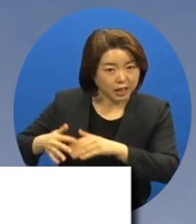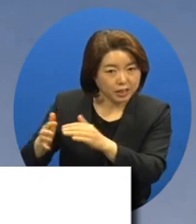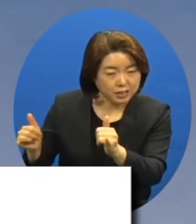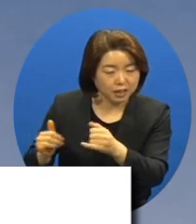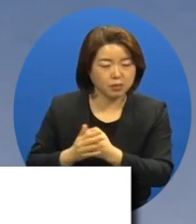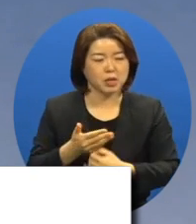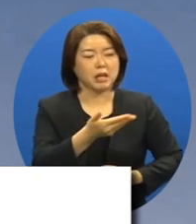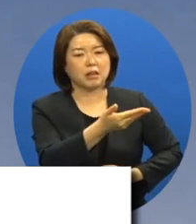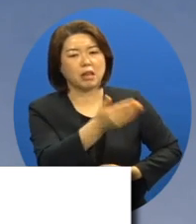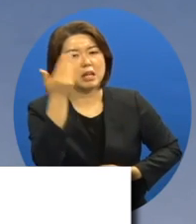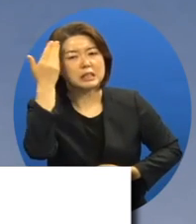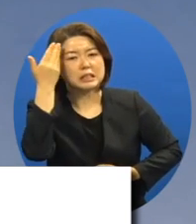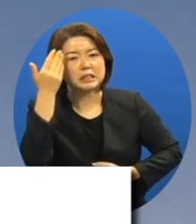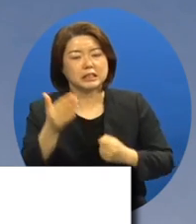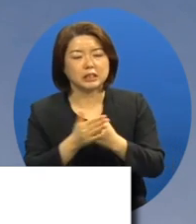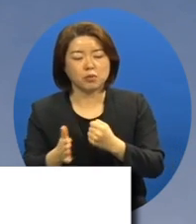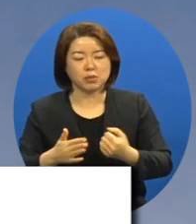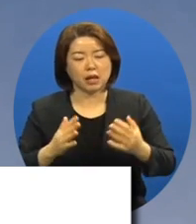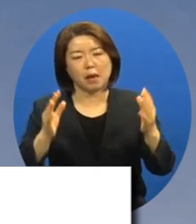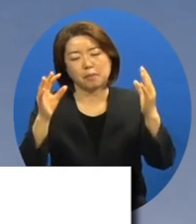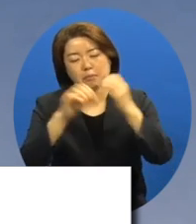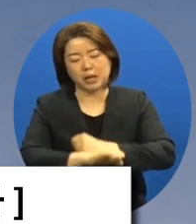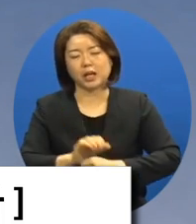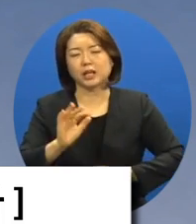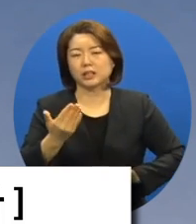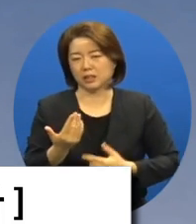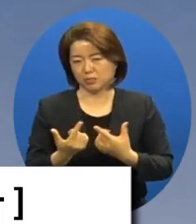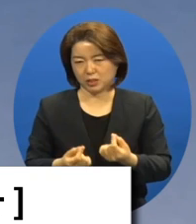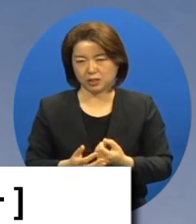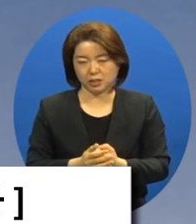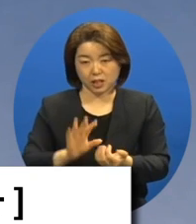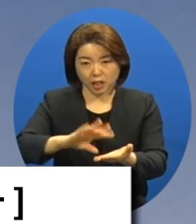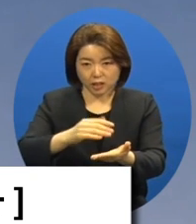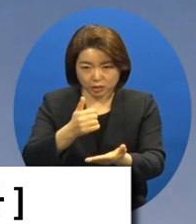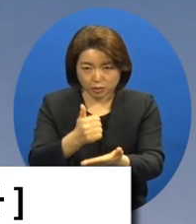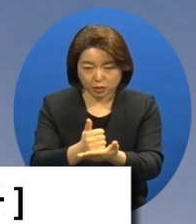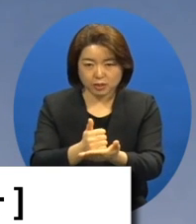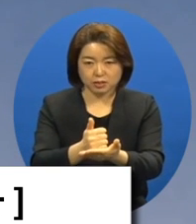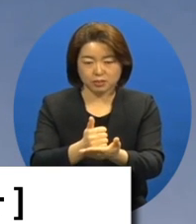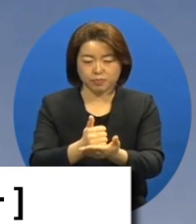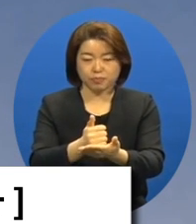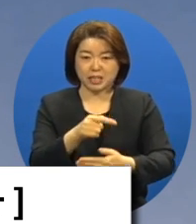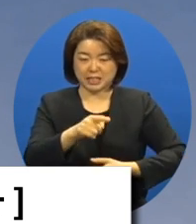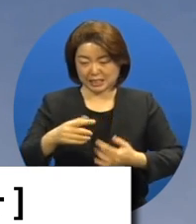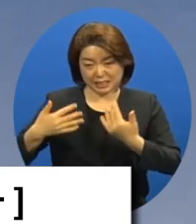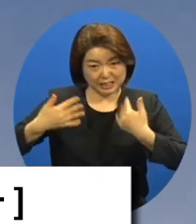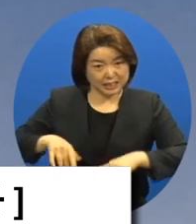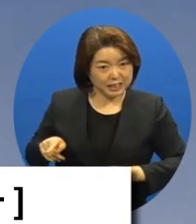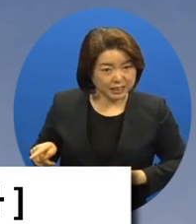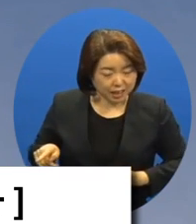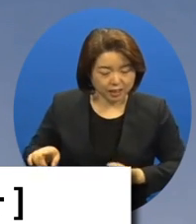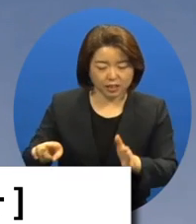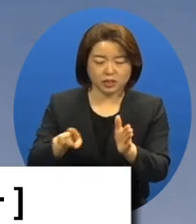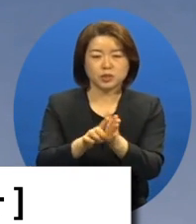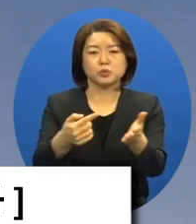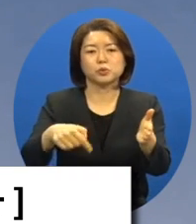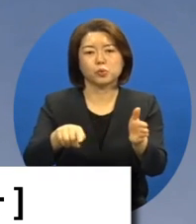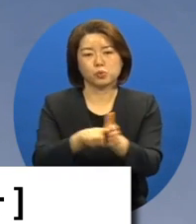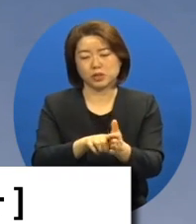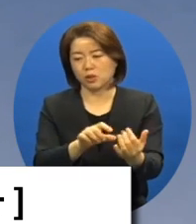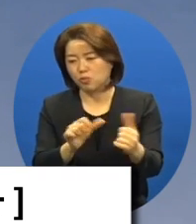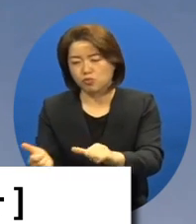당신의 지식 때문에 나가는 것입니다 그리스도께서 는 그 약한 신도를 위하여